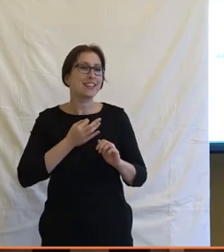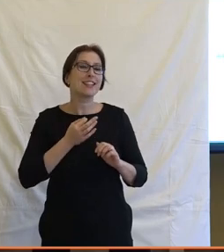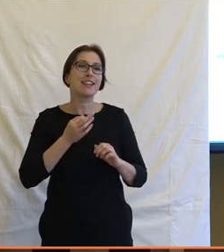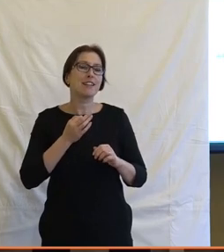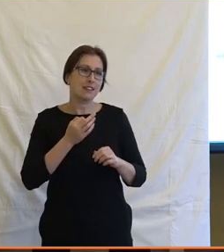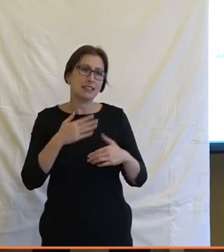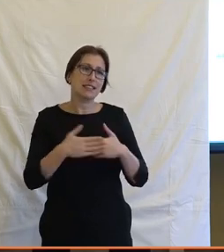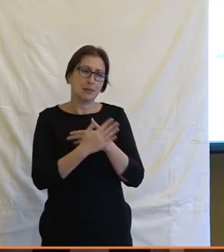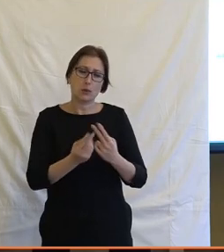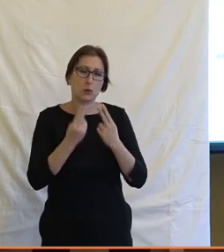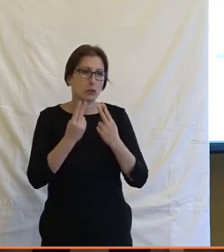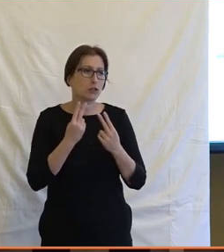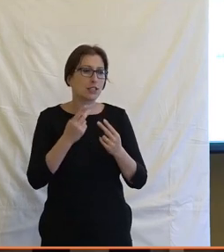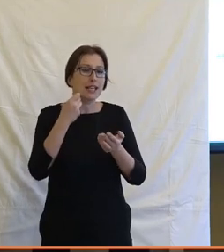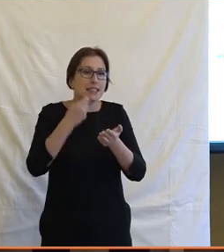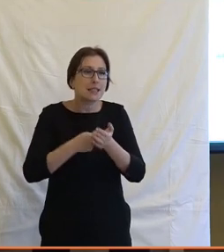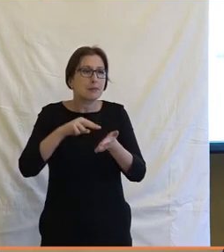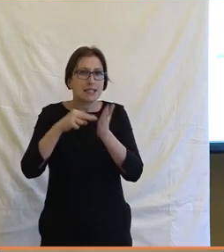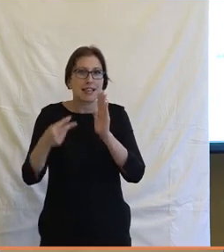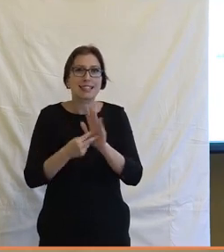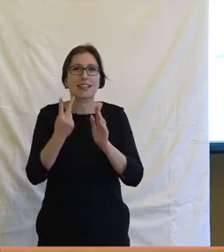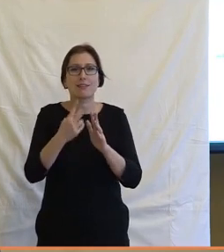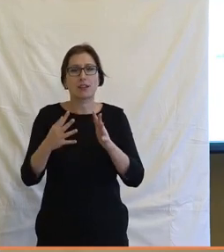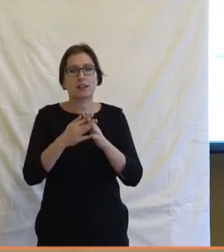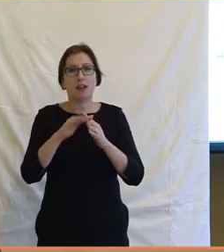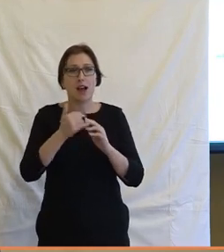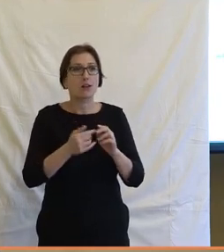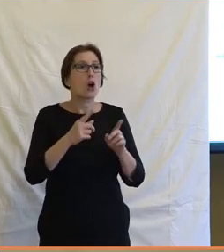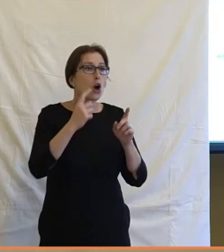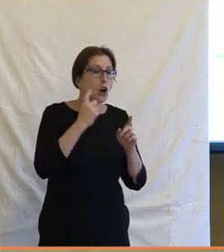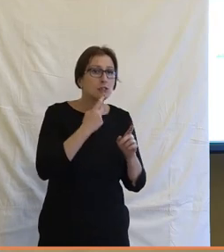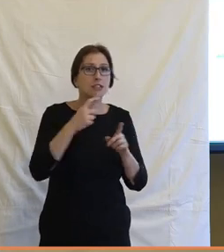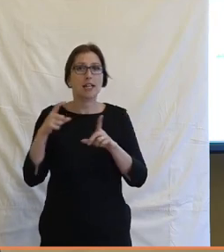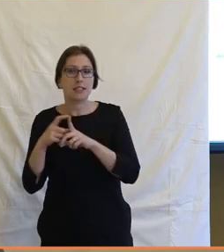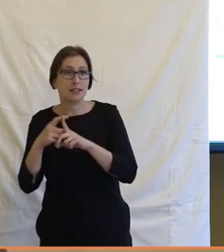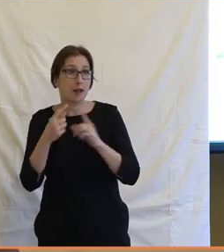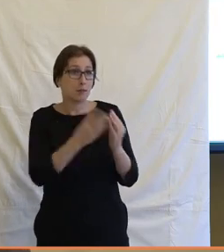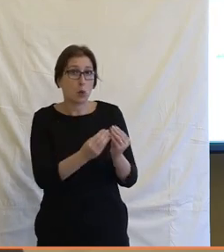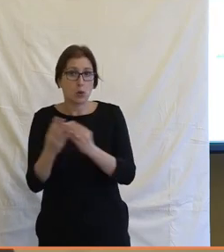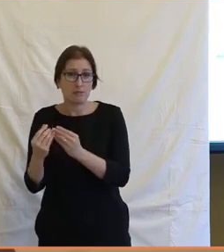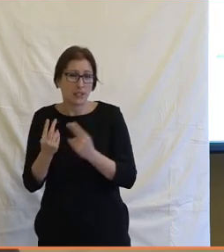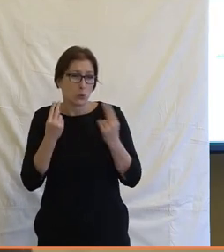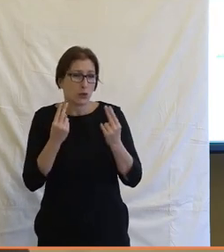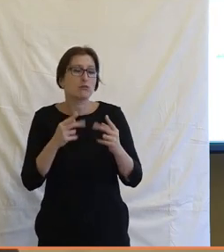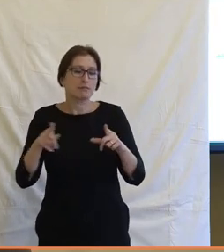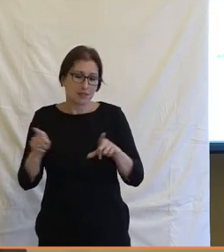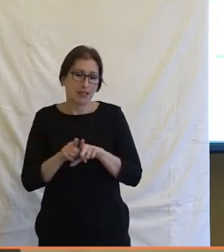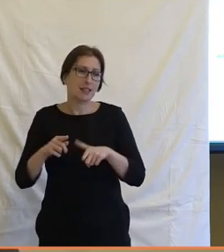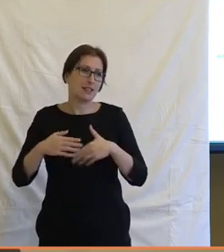rozhodně obrovský potenciál právě nejenom v tom, co tady zmiňovala Dita a Honza, ale právě když trošku